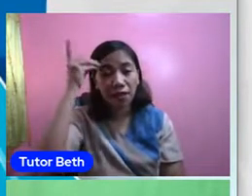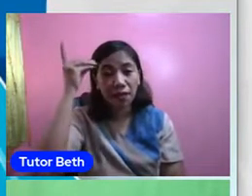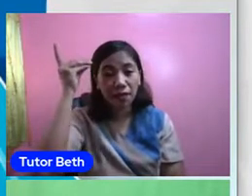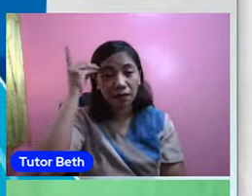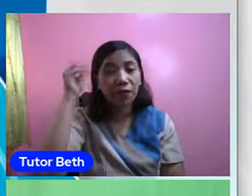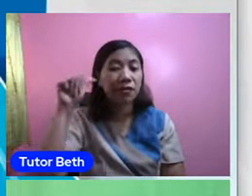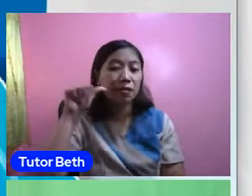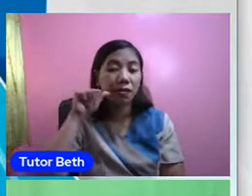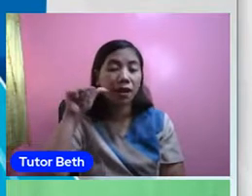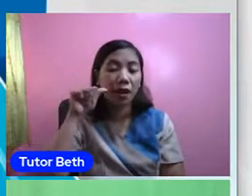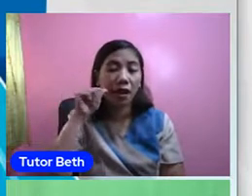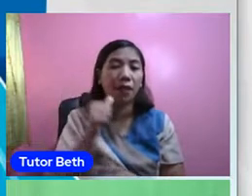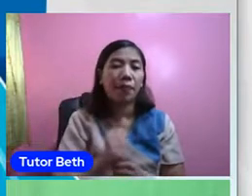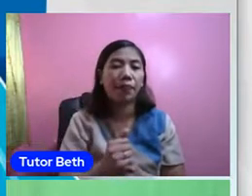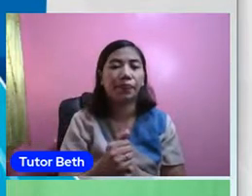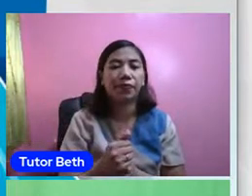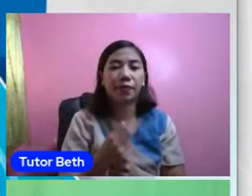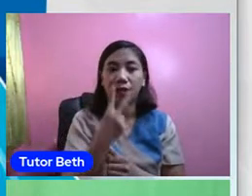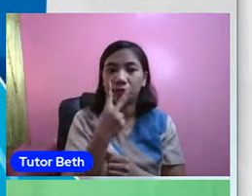natin ang tamang kasagutan.